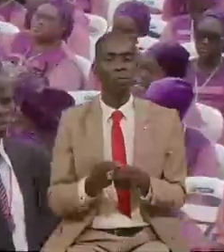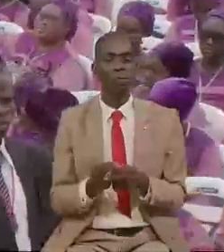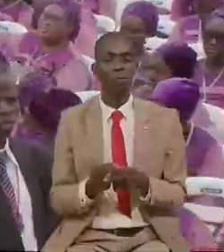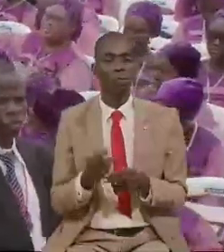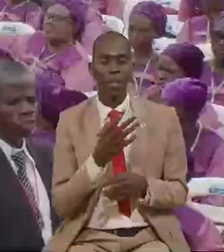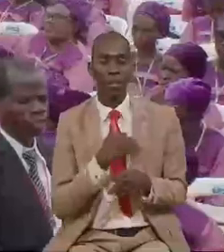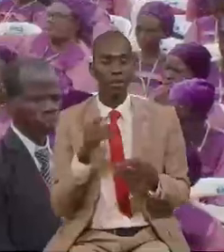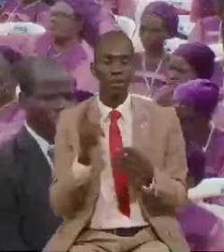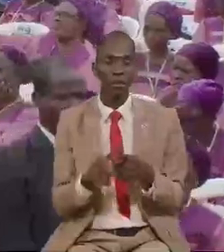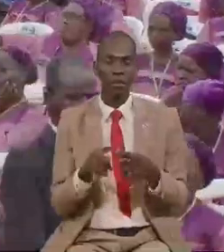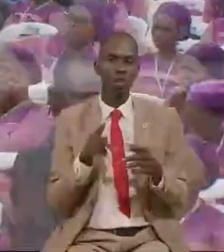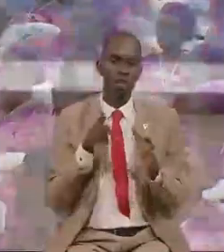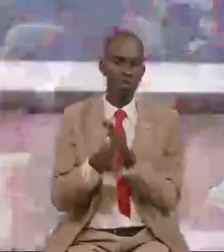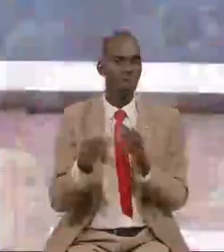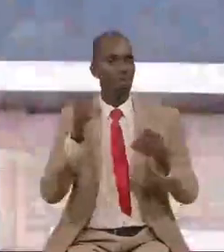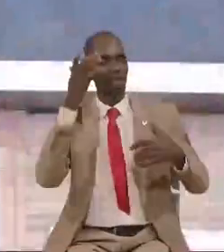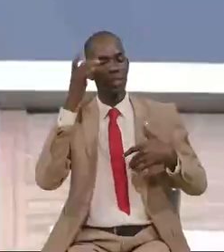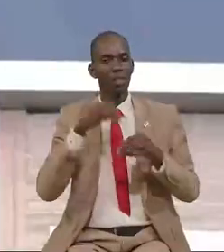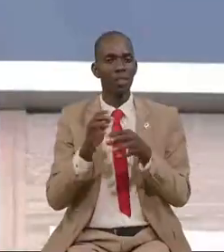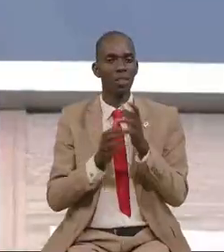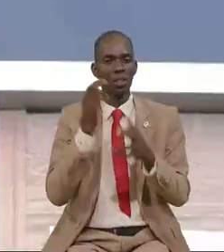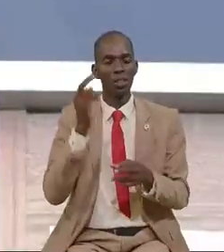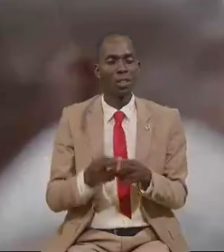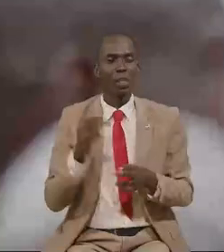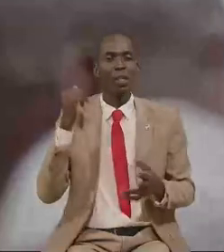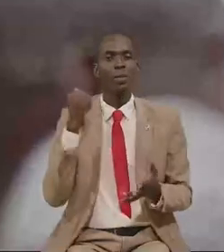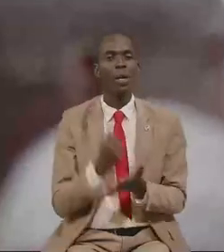Et de guérir les maladies. Amen.